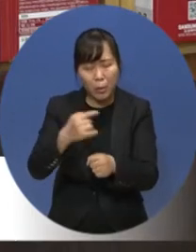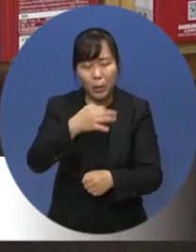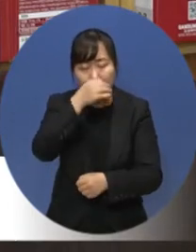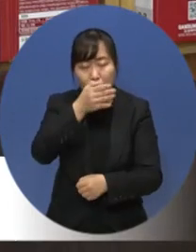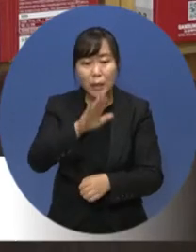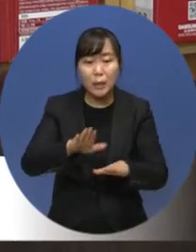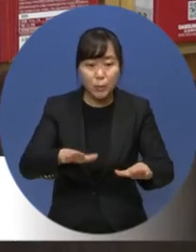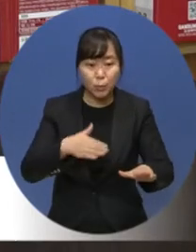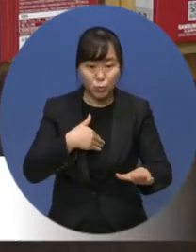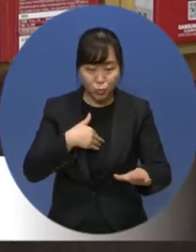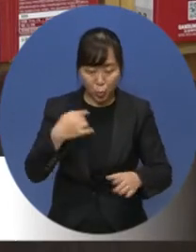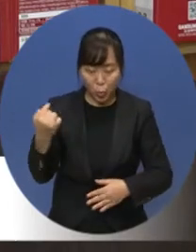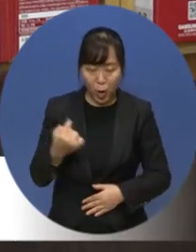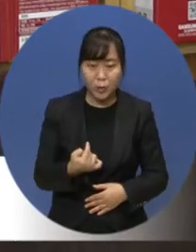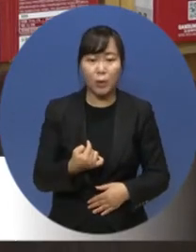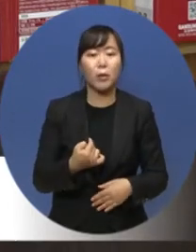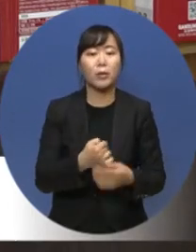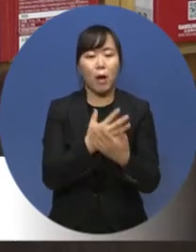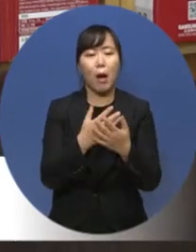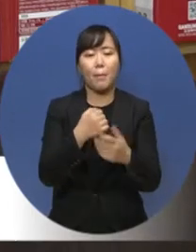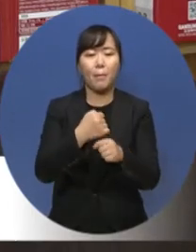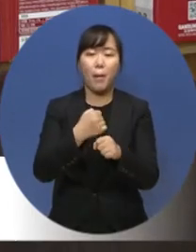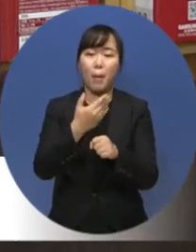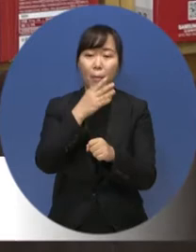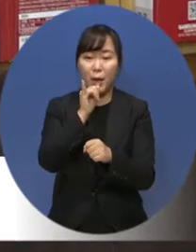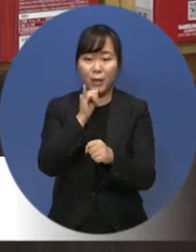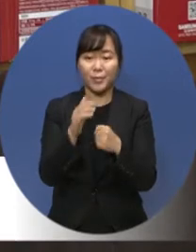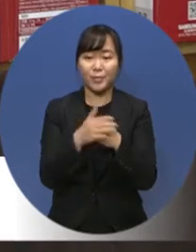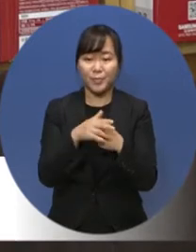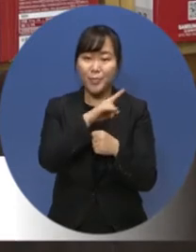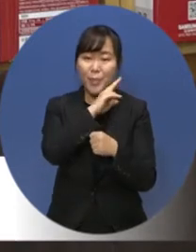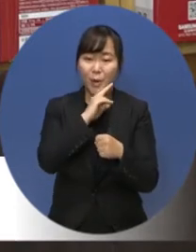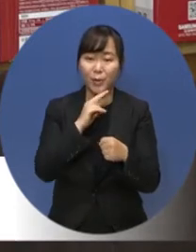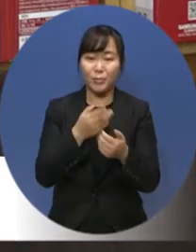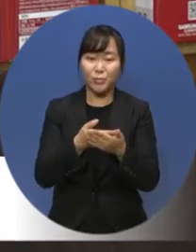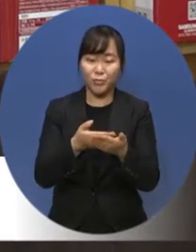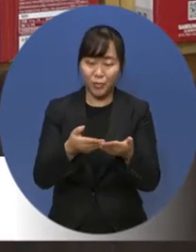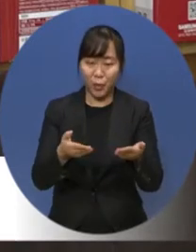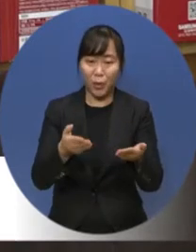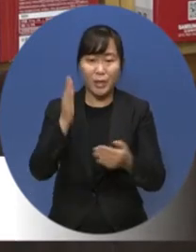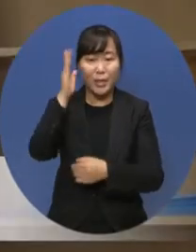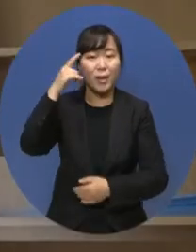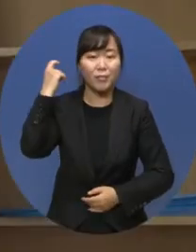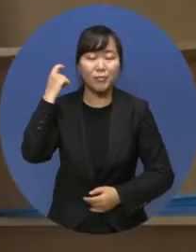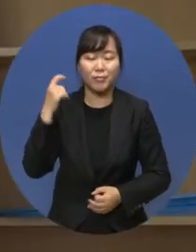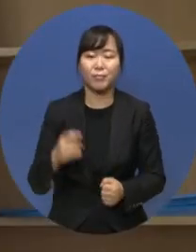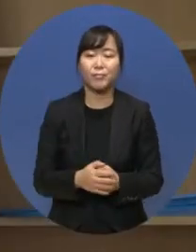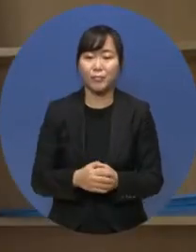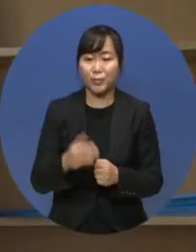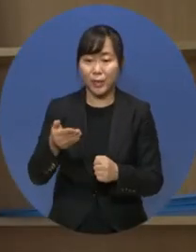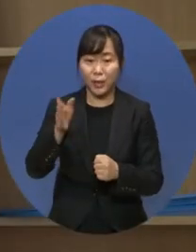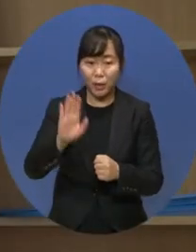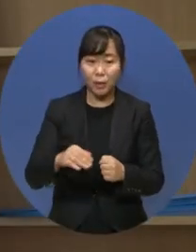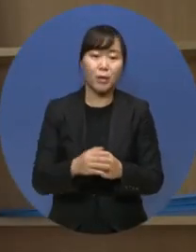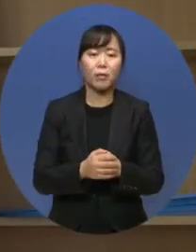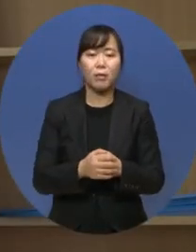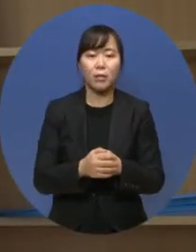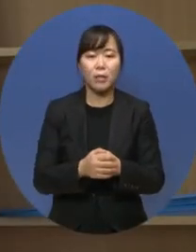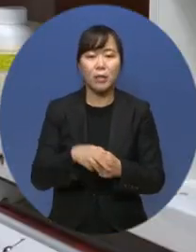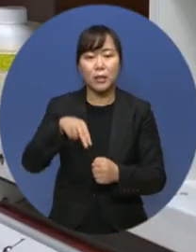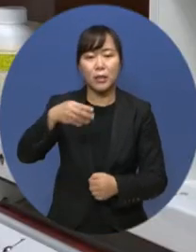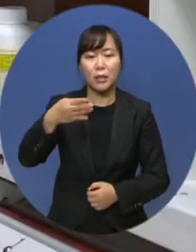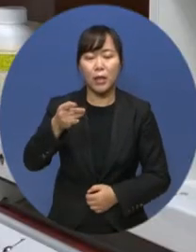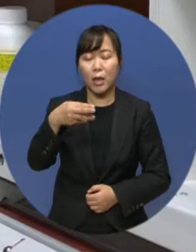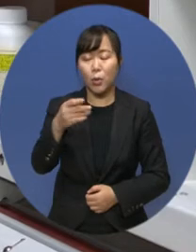옷에서 처방 조제가 되고 그래서 많은 편의를 보고 있다는 얘기를 듣고 있습니다. 하지만 여전히